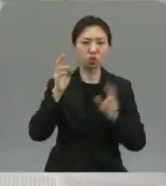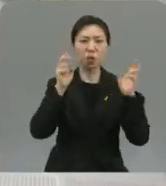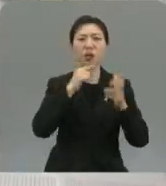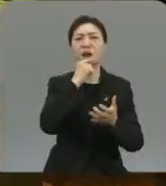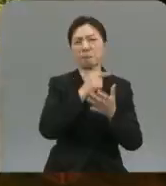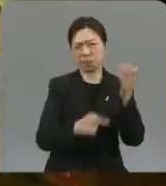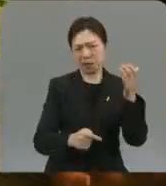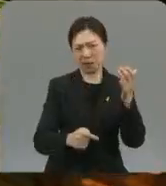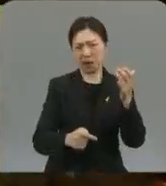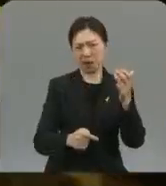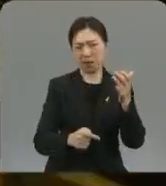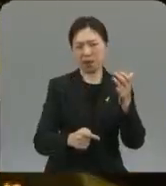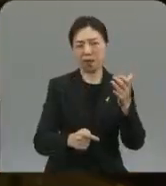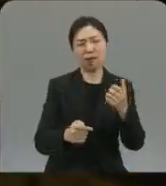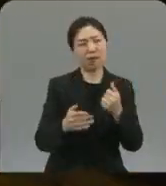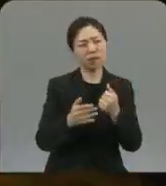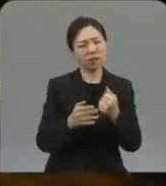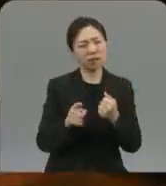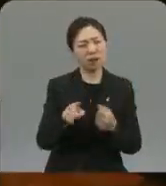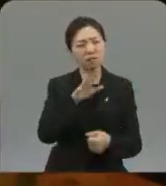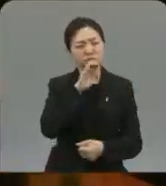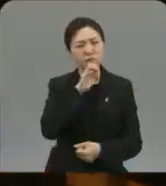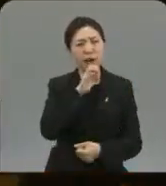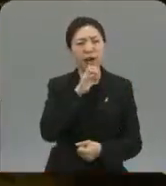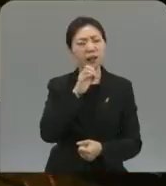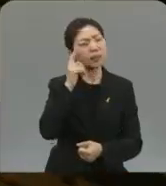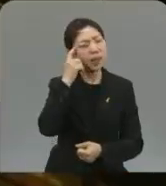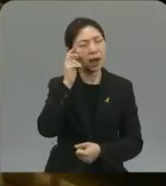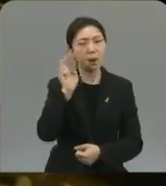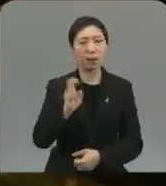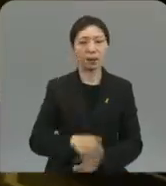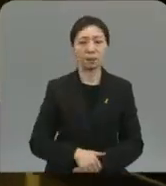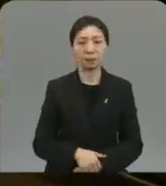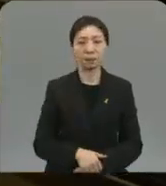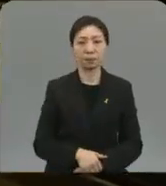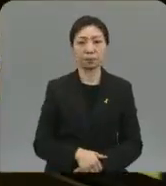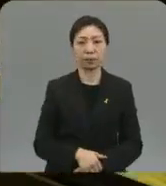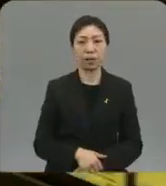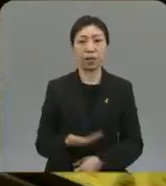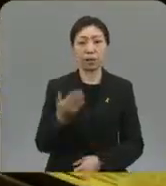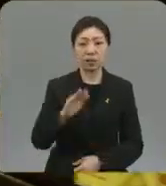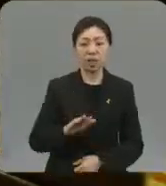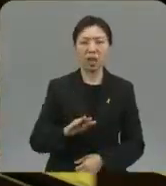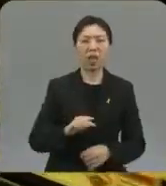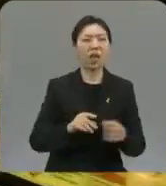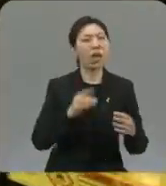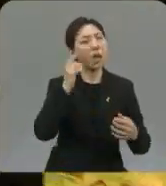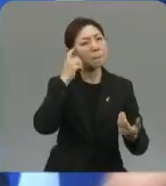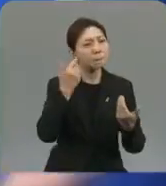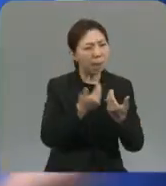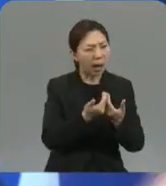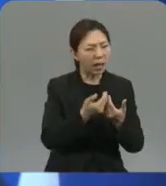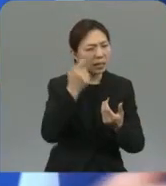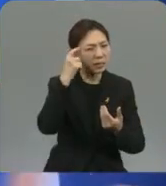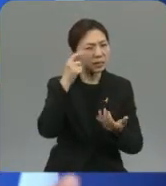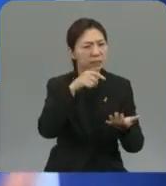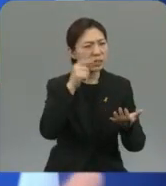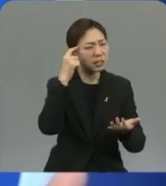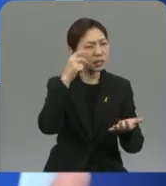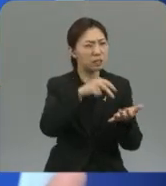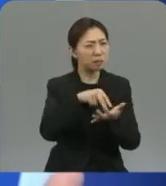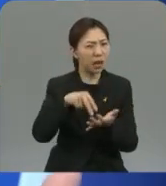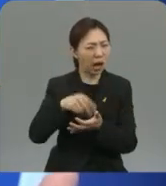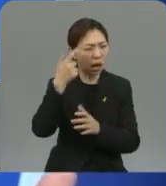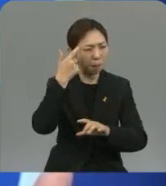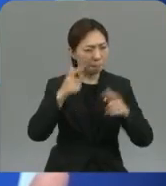nations. Ces propos auraient été prononcés compte tenu de la position du gouvernement sud-coréen selon laquelle la loi sur la réduction